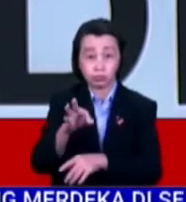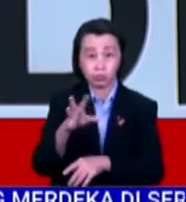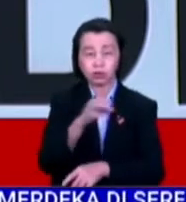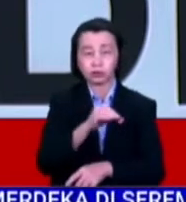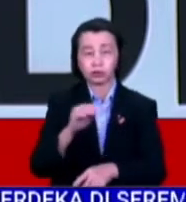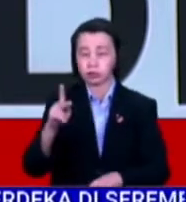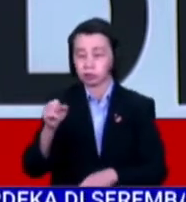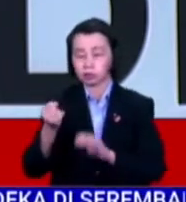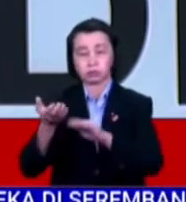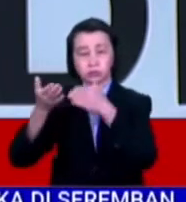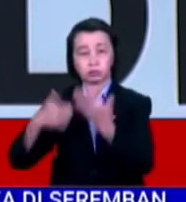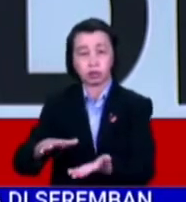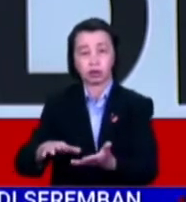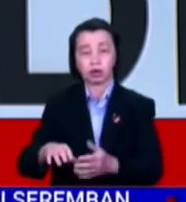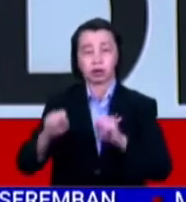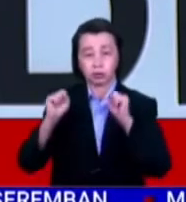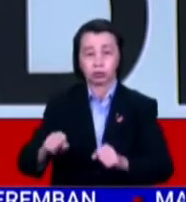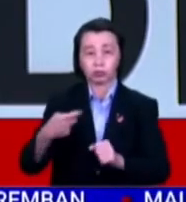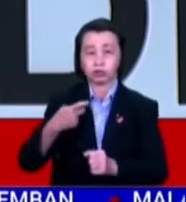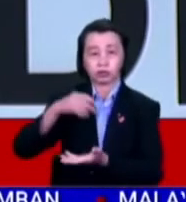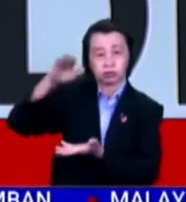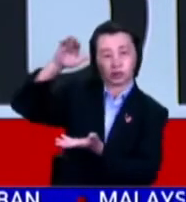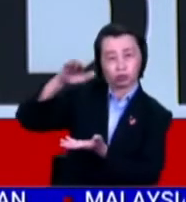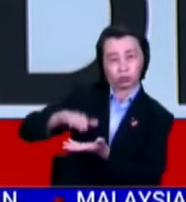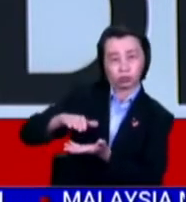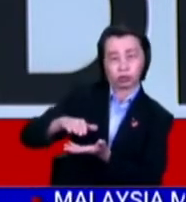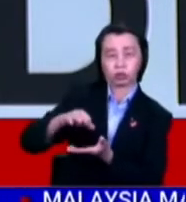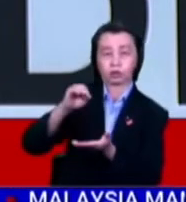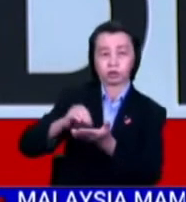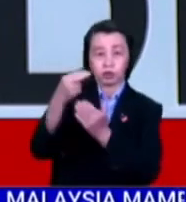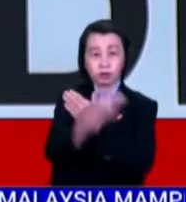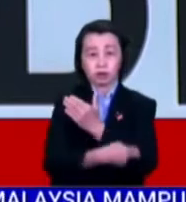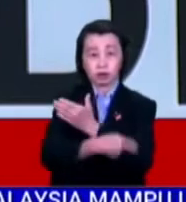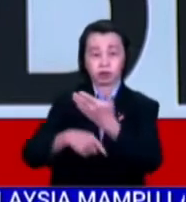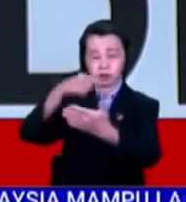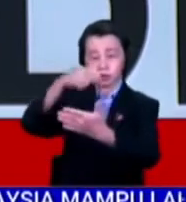kes kematian dapat kita kurangkan di negeri-negeri